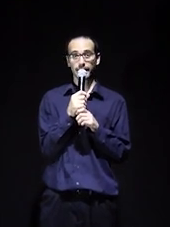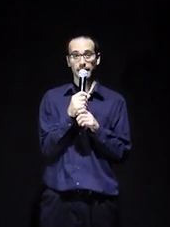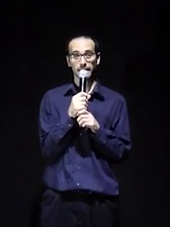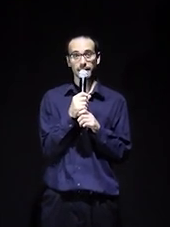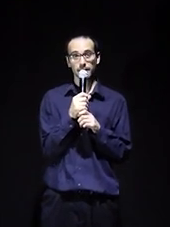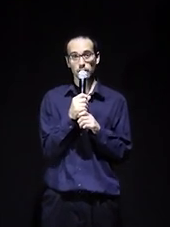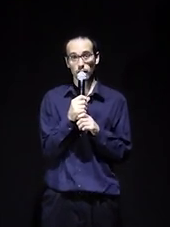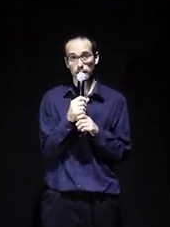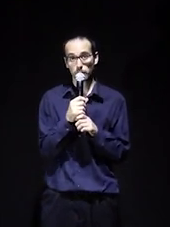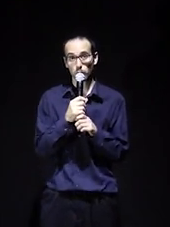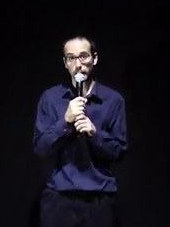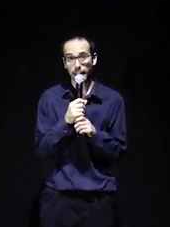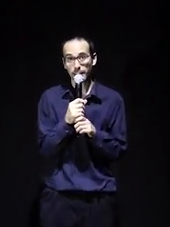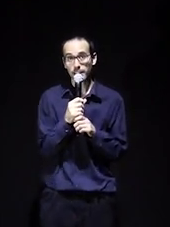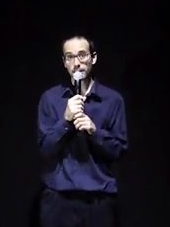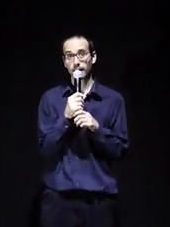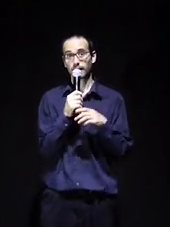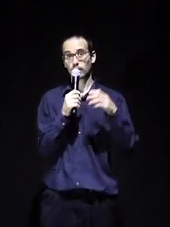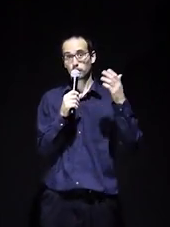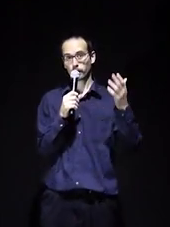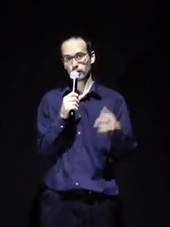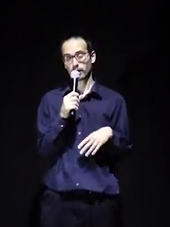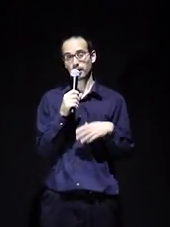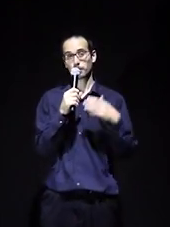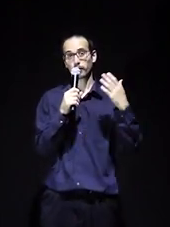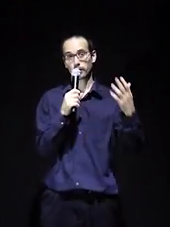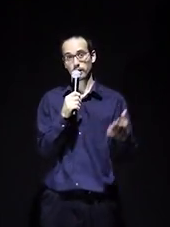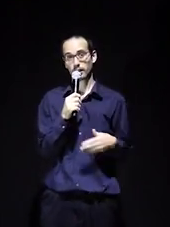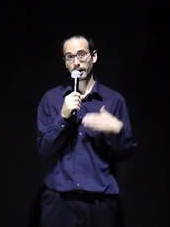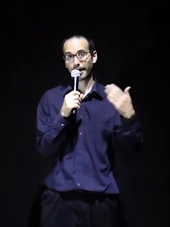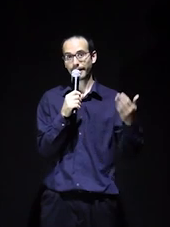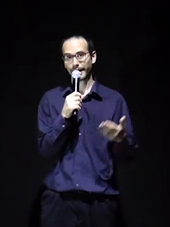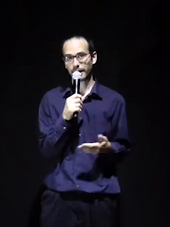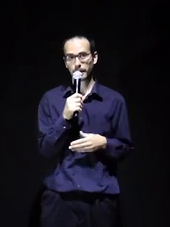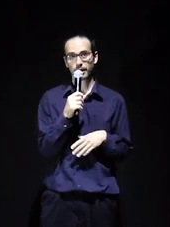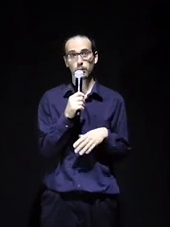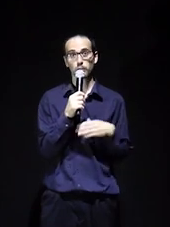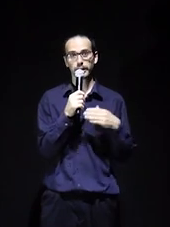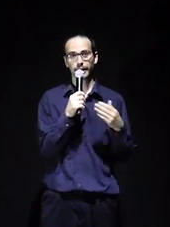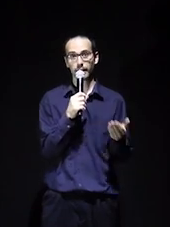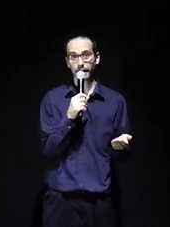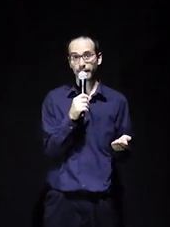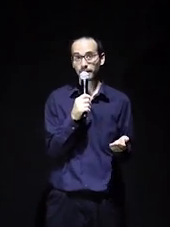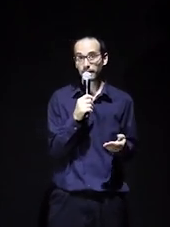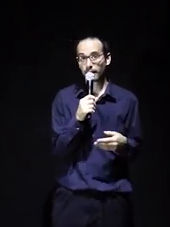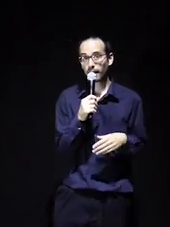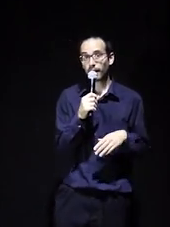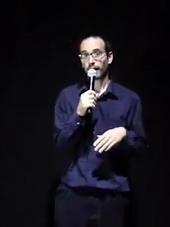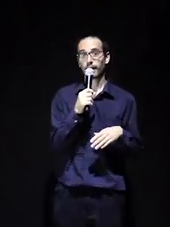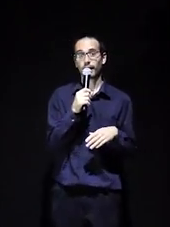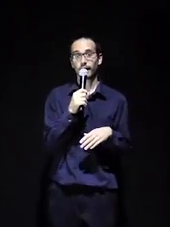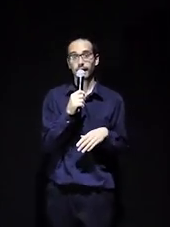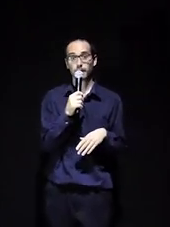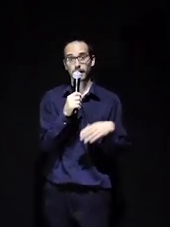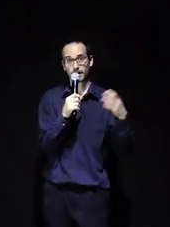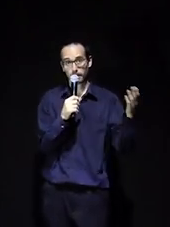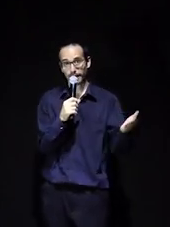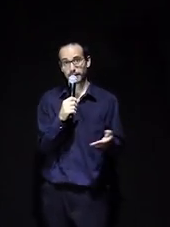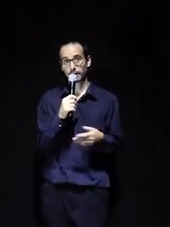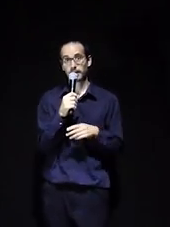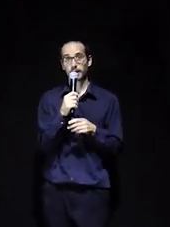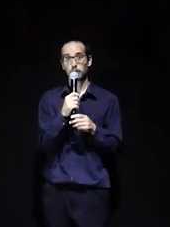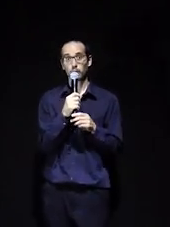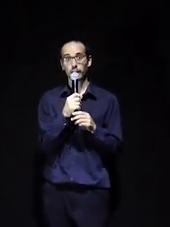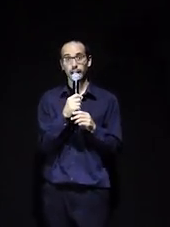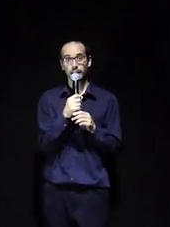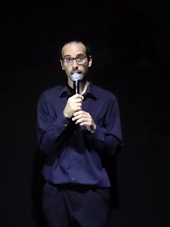molt contents que hi hagi tantes escoles involucrades, els seus professors i les seves professores treballant a diari perquè això pugui tirar endavant, els pares i